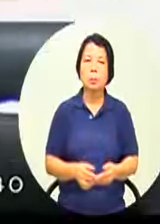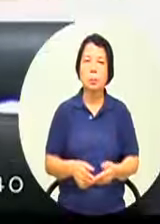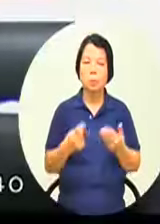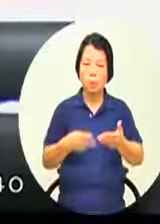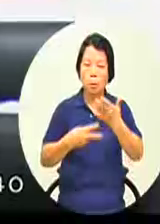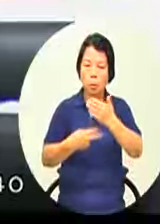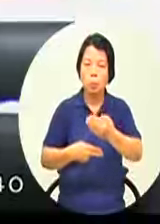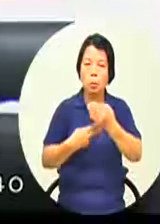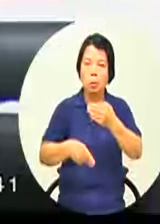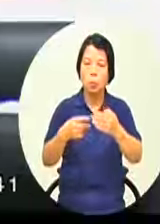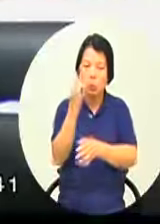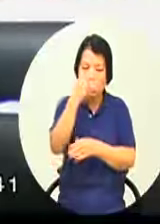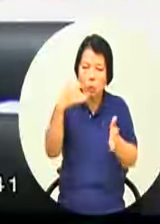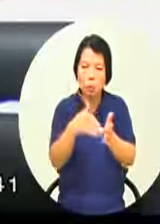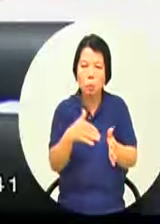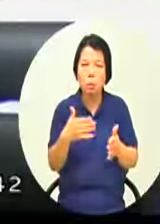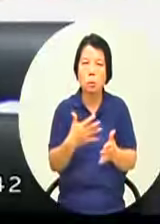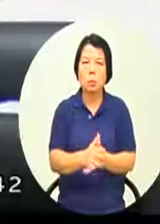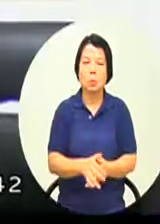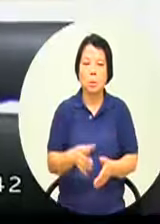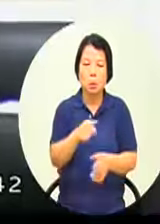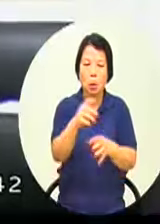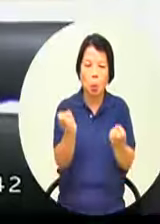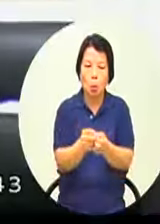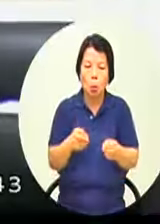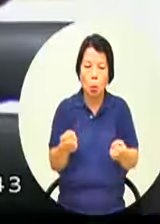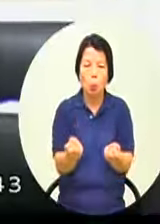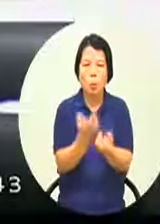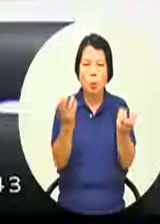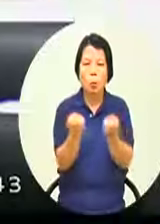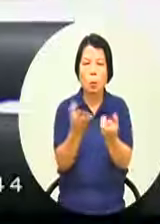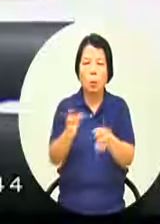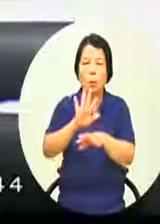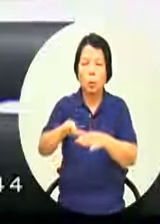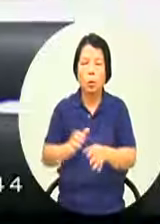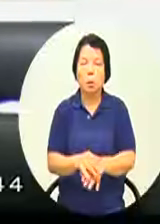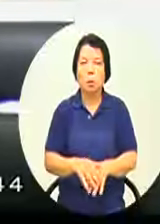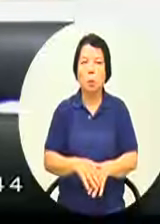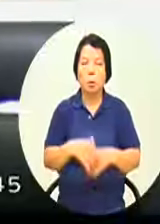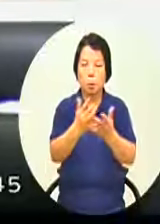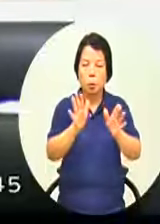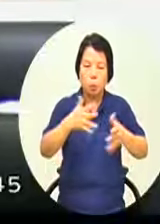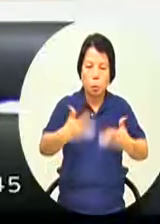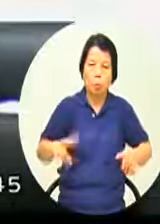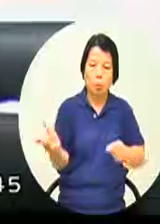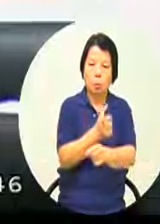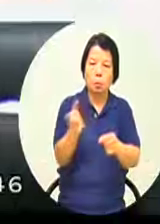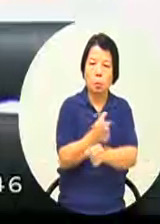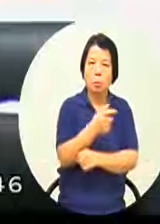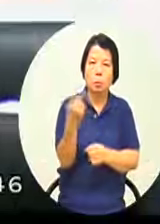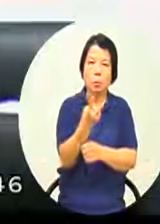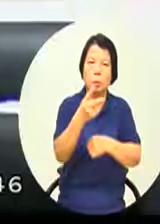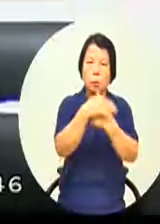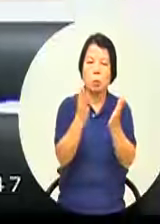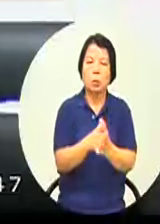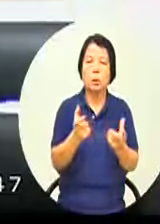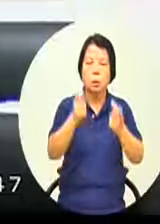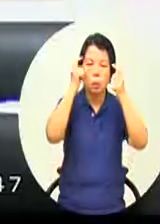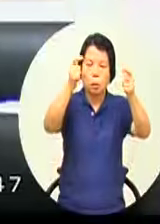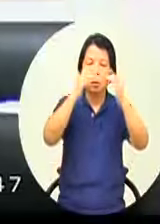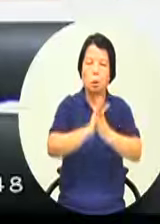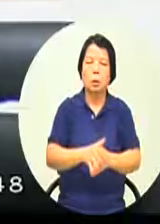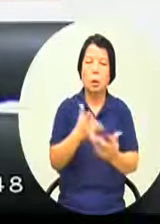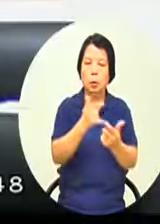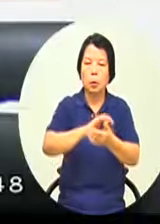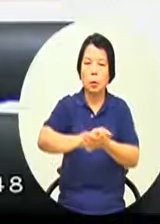看到高雄市有产生这些灾情了，为什么之后的两个大台风高雄市还是没有任何的应变